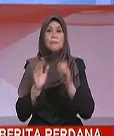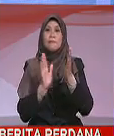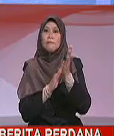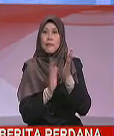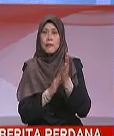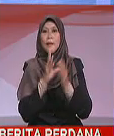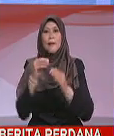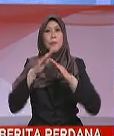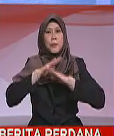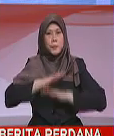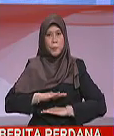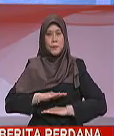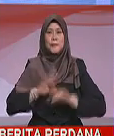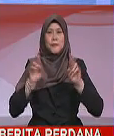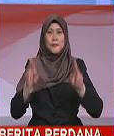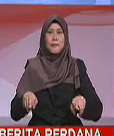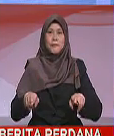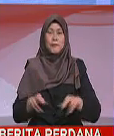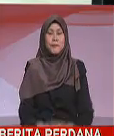pujian dan melegakan ramai pihak.